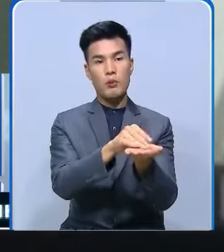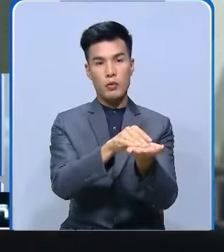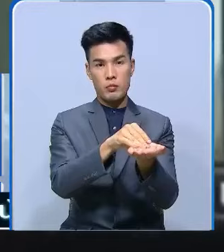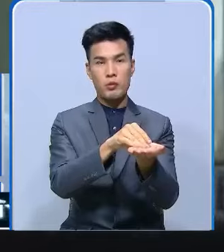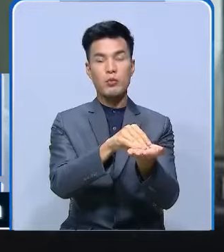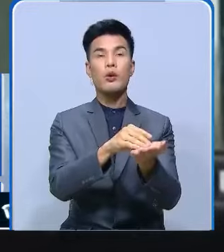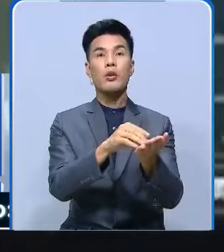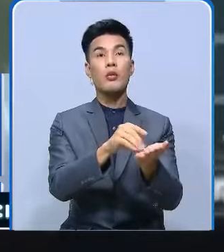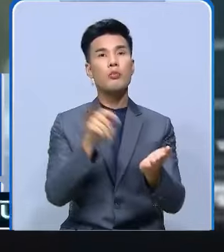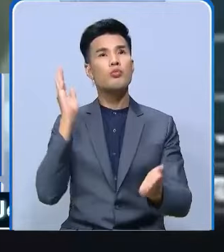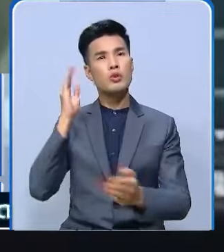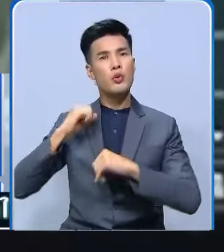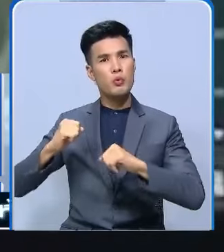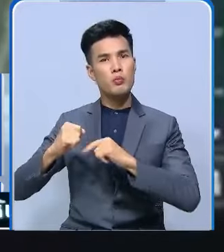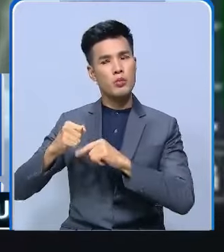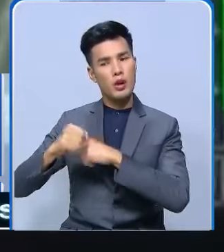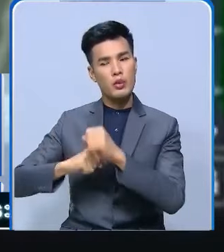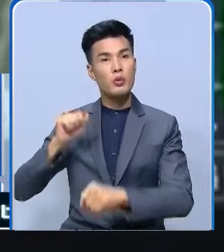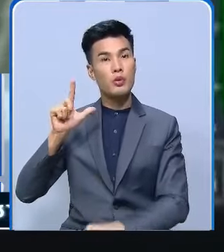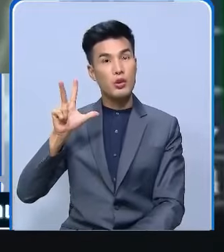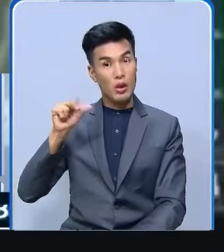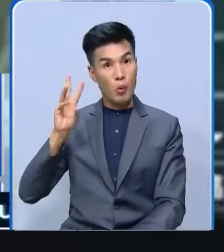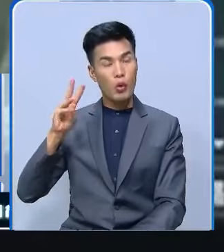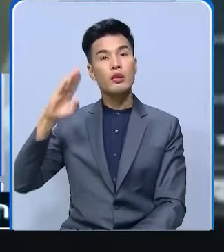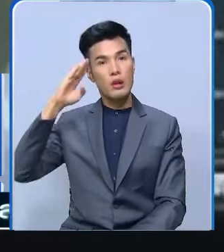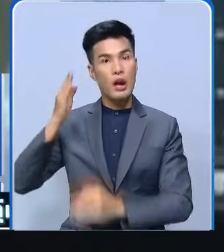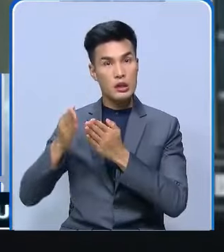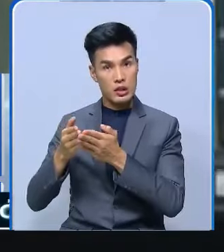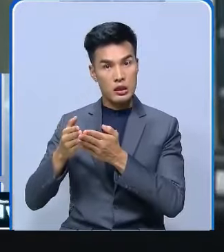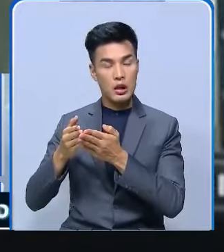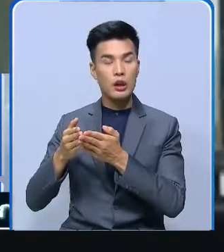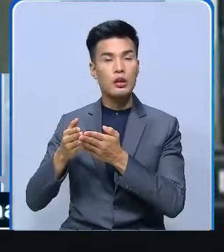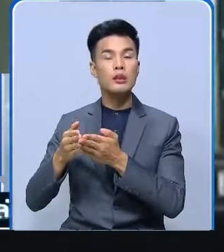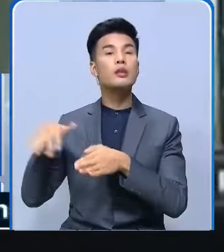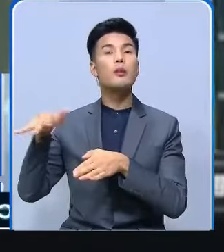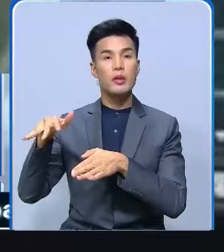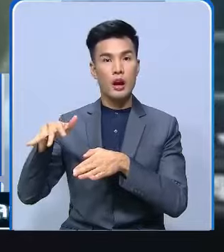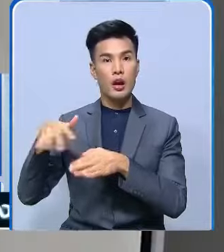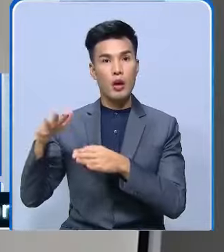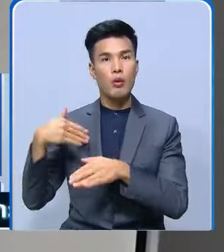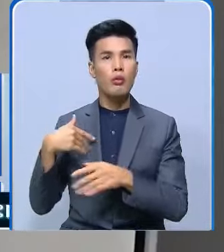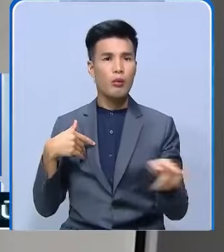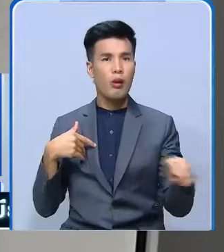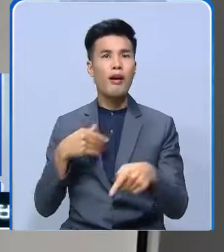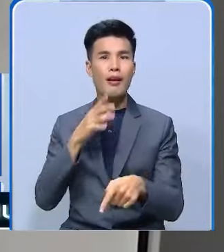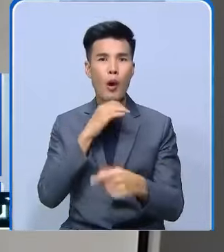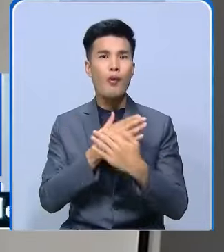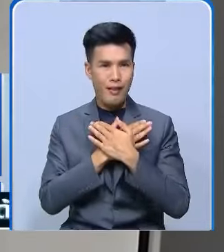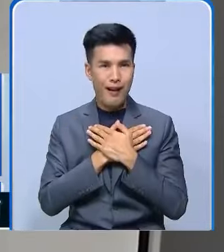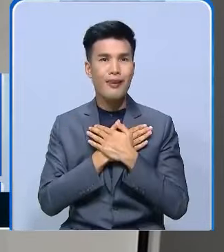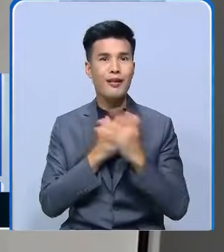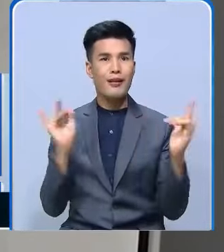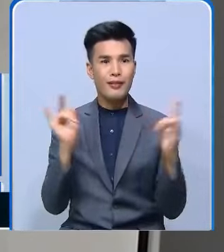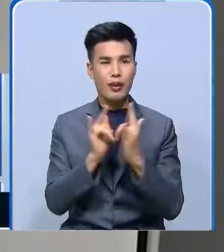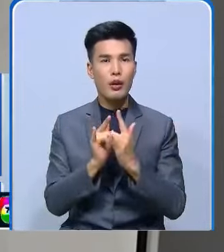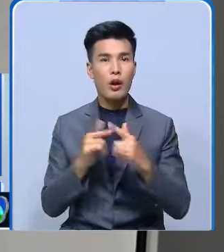ามที่ถูกชายหนุ่มค่ะอายุ36ปีคนนี้เป็นทหารเรือชั้นสัญญาบัตรและก็เป็นคนรักเก่าบุกเข้ามาทำร้ายร่างกาย